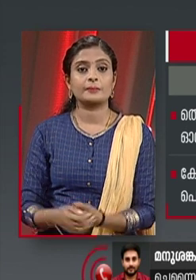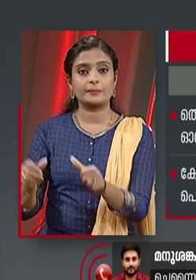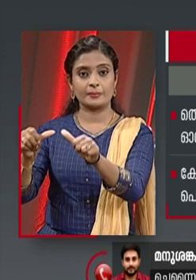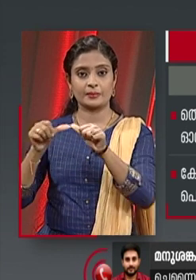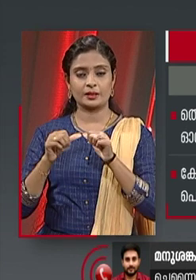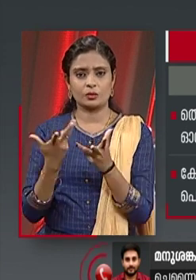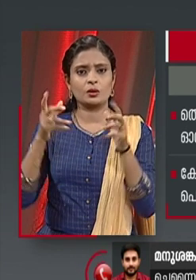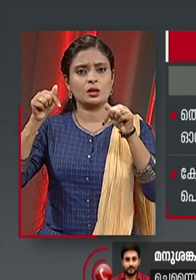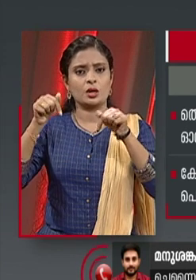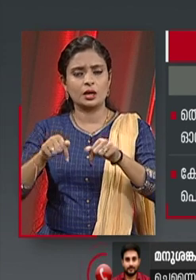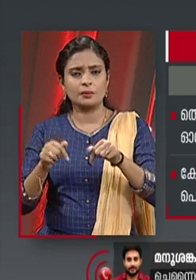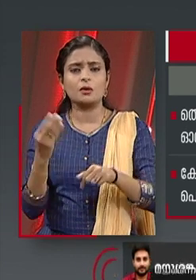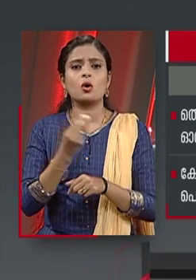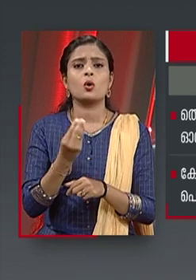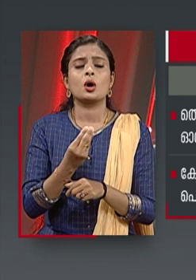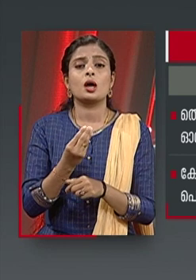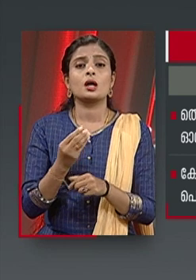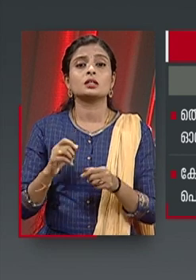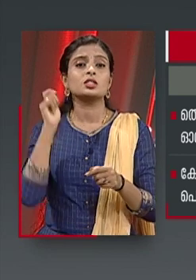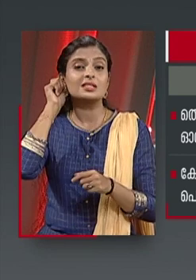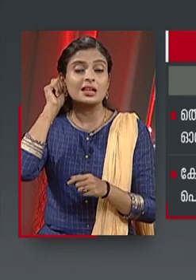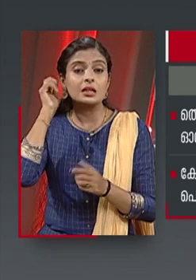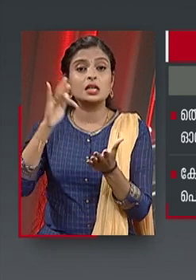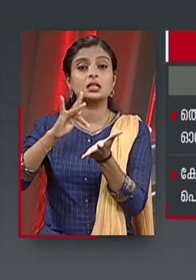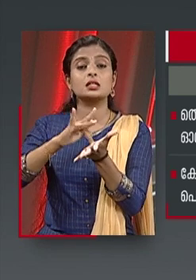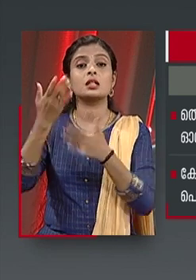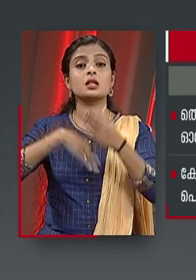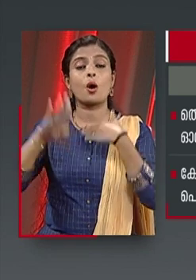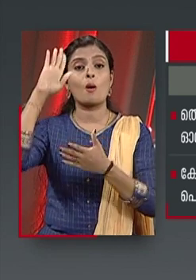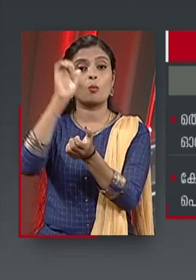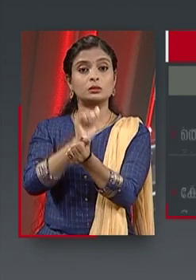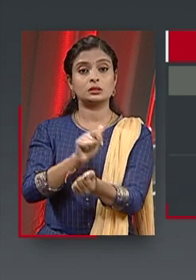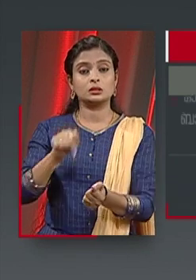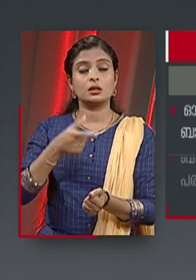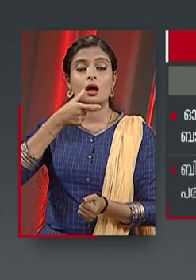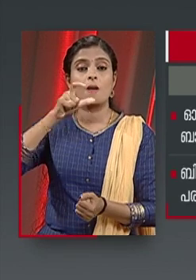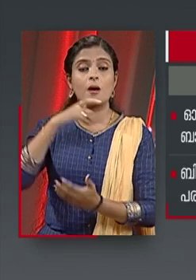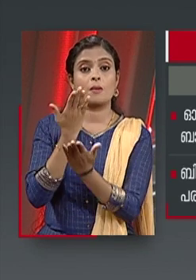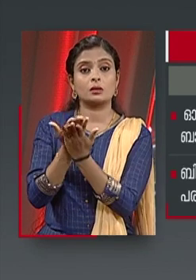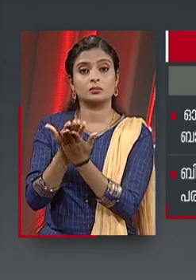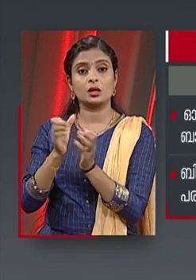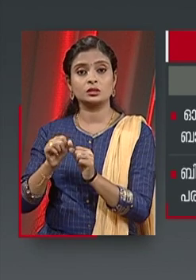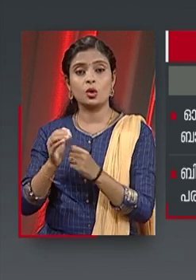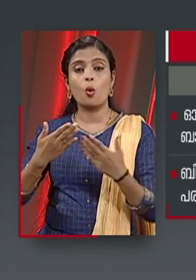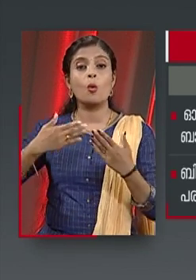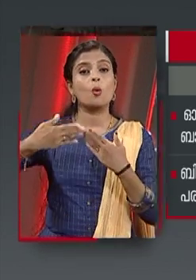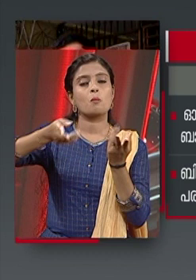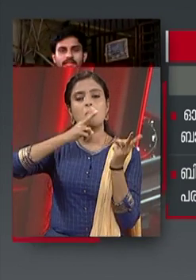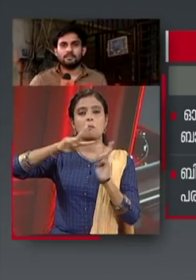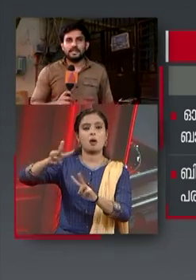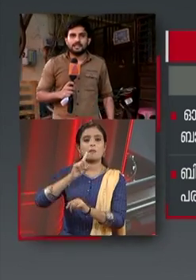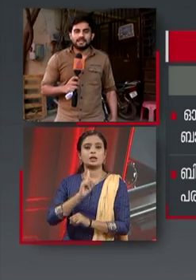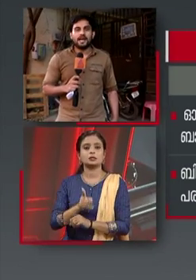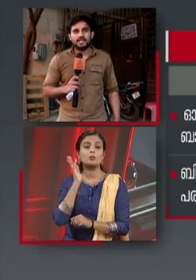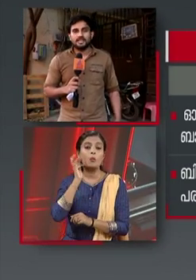ശാലിനി, നിലവിൽ ഇപ്പോൾ തമിഴ്നാട് ചെന്നൈ എഗ്മോർ പോലീസാണ് കേസെടുത്തിരിക്കുന്നത്. ഈ ഗോ ബാക്ക് മോദി ഹാഷ്ടാഗ് ക്യാമ്പയിൻ്റെ പേരിലാണ് ഈ